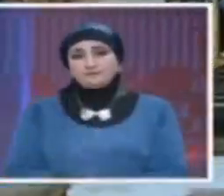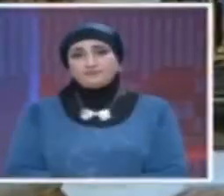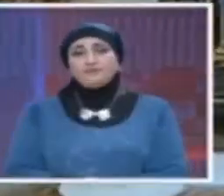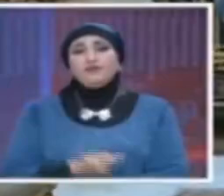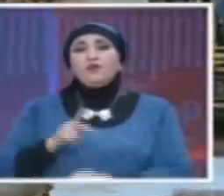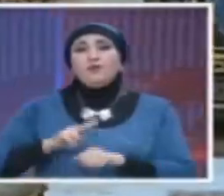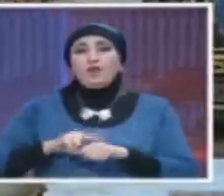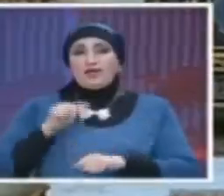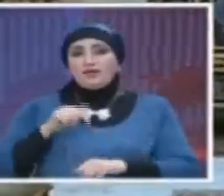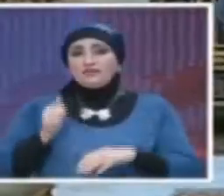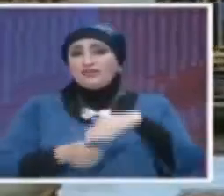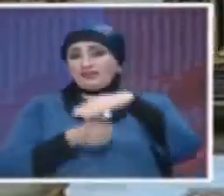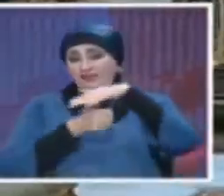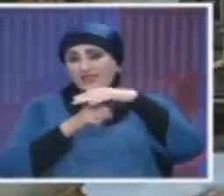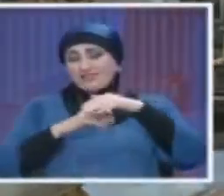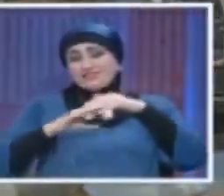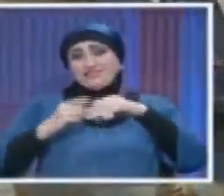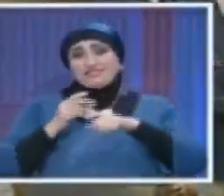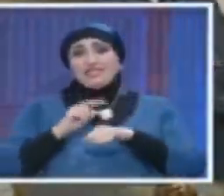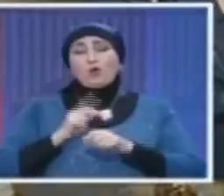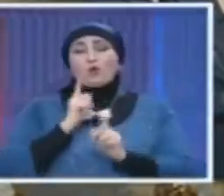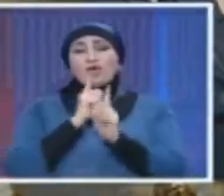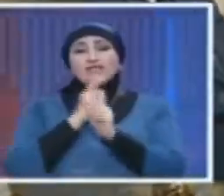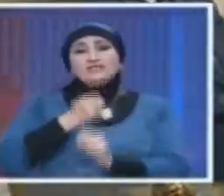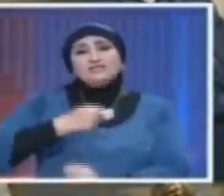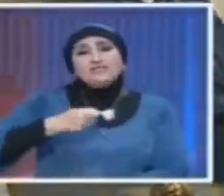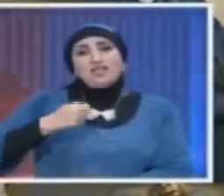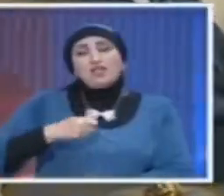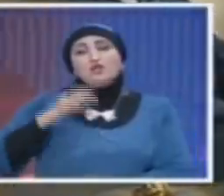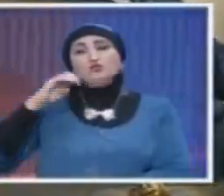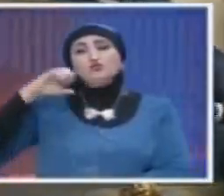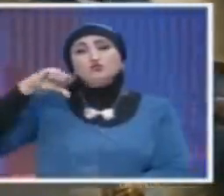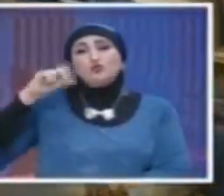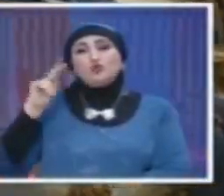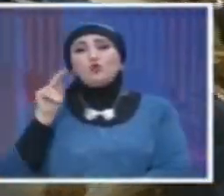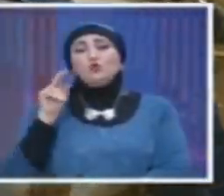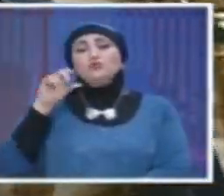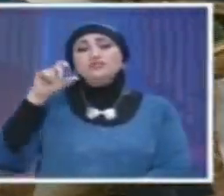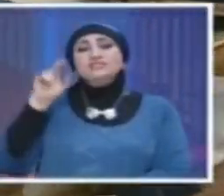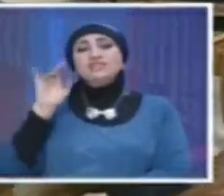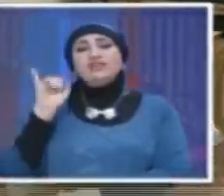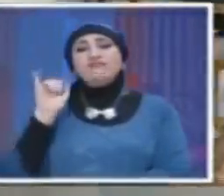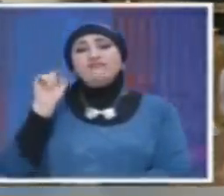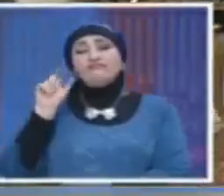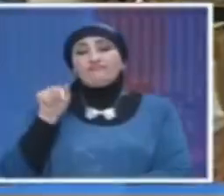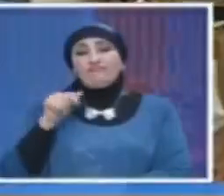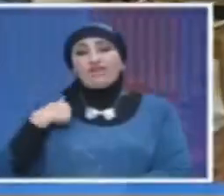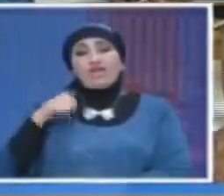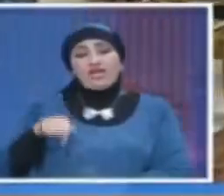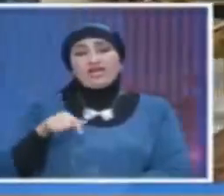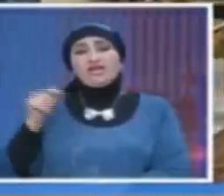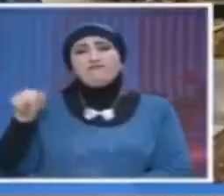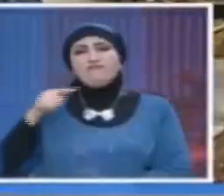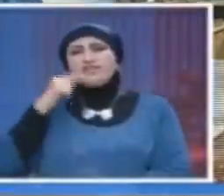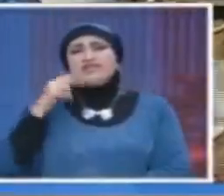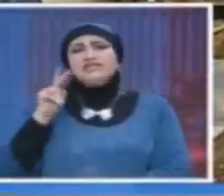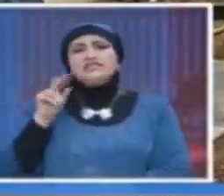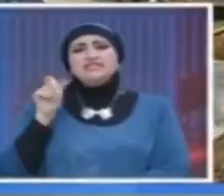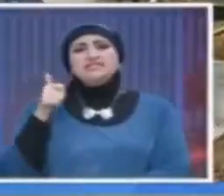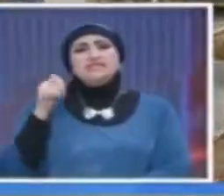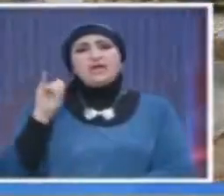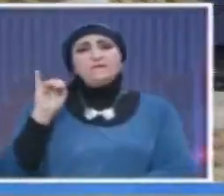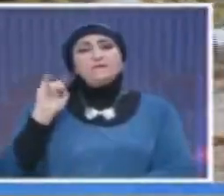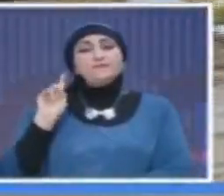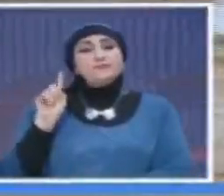كما استقبل السيد الرئيس عبد الفتاح السيسي السيد جوزيف مالانجي وزير خارجية جمهورية زامبيا، وذلك